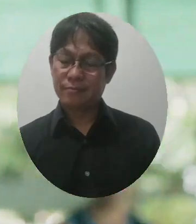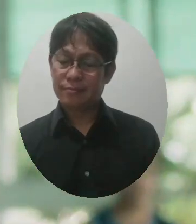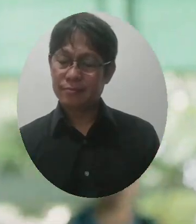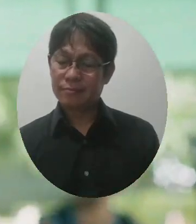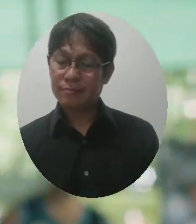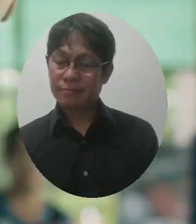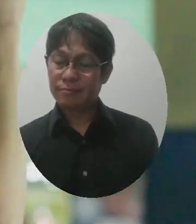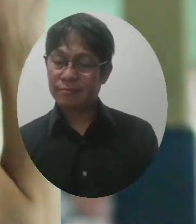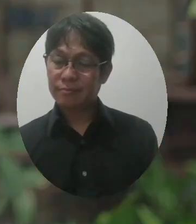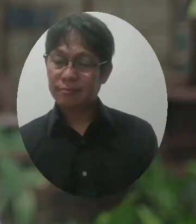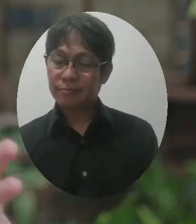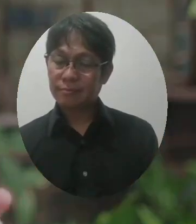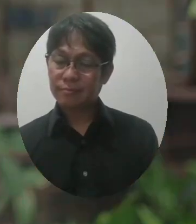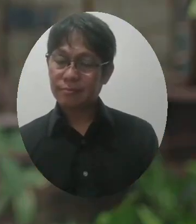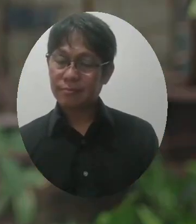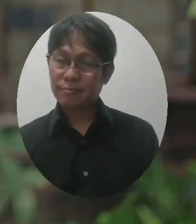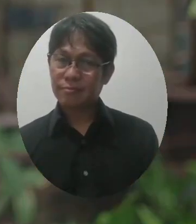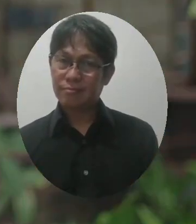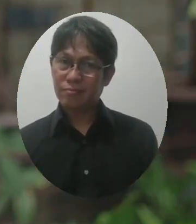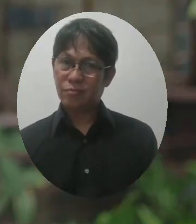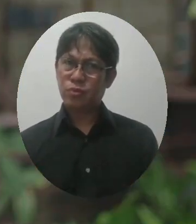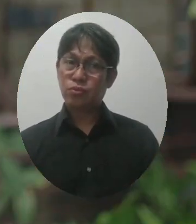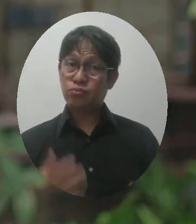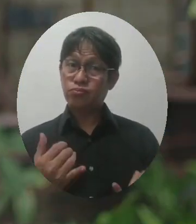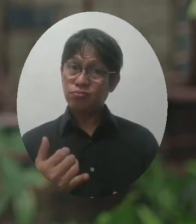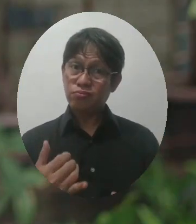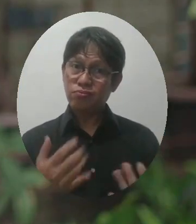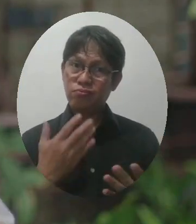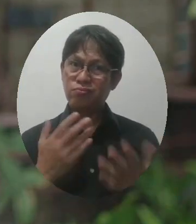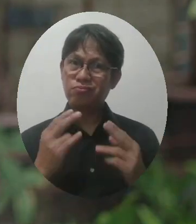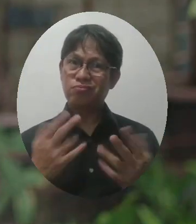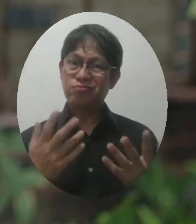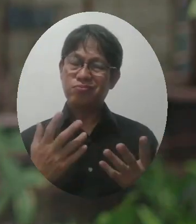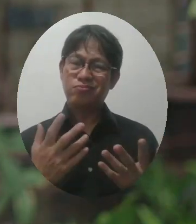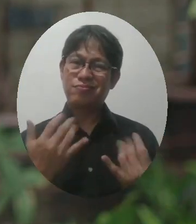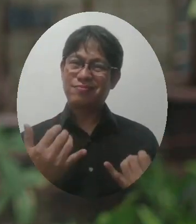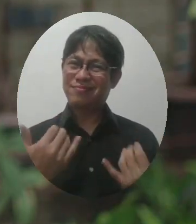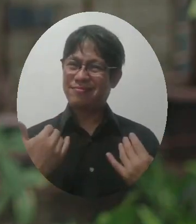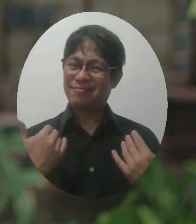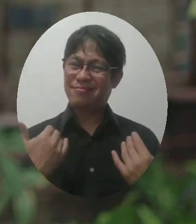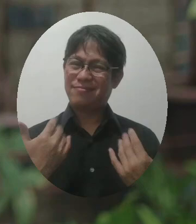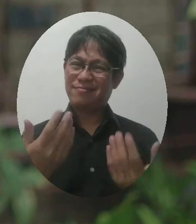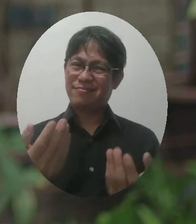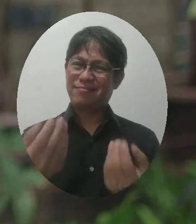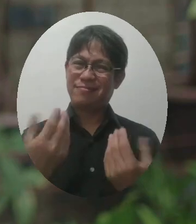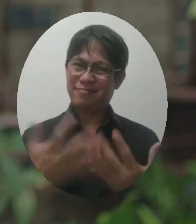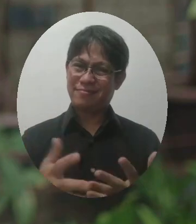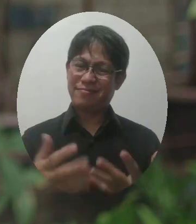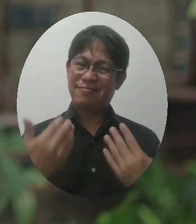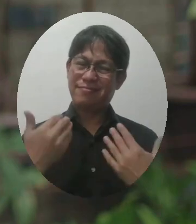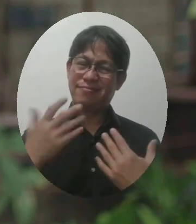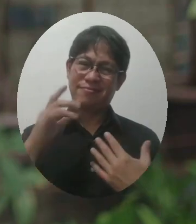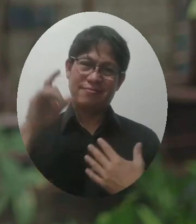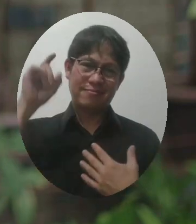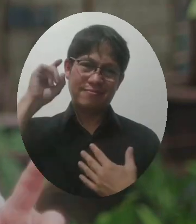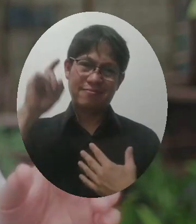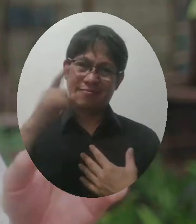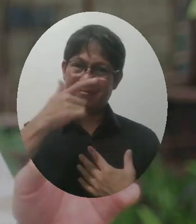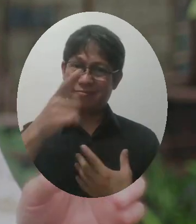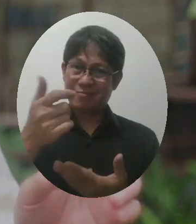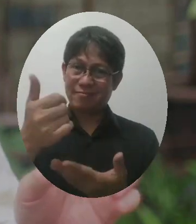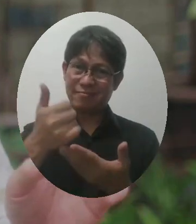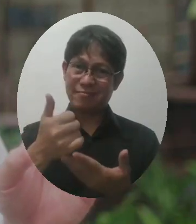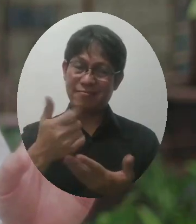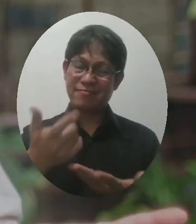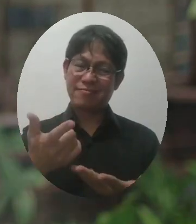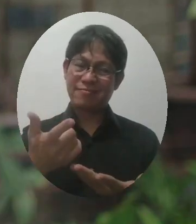Ang magandang balita, napigyan na ng hearing aid si Cloud sa tulong ng inyong donasyon. Nagpunta sa Active Hearing Center nito